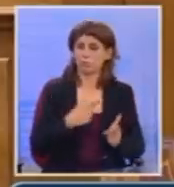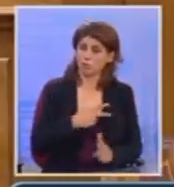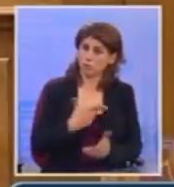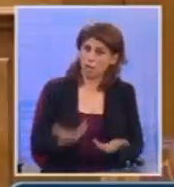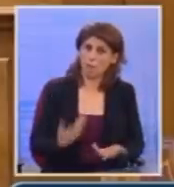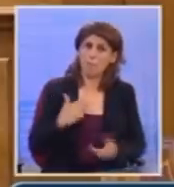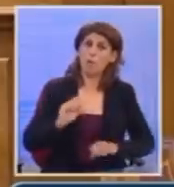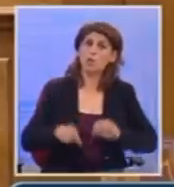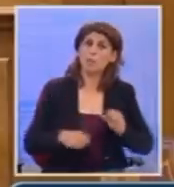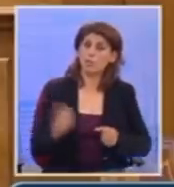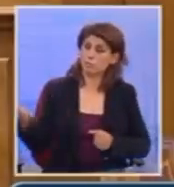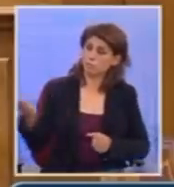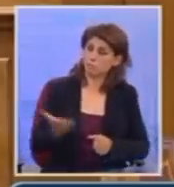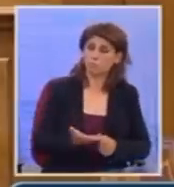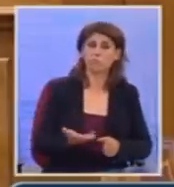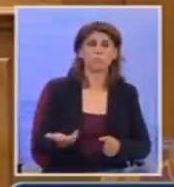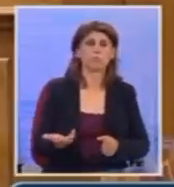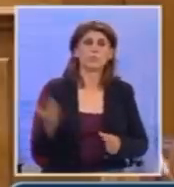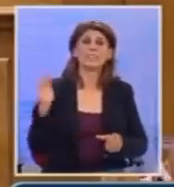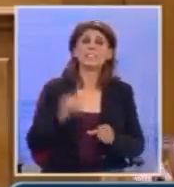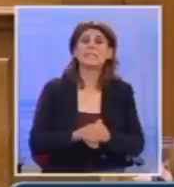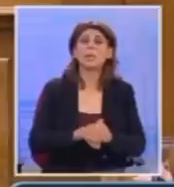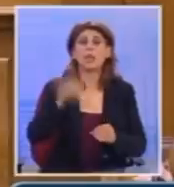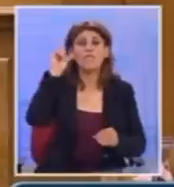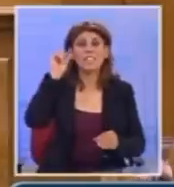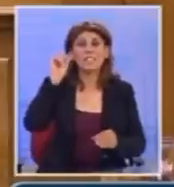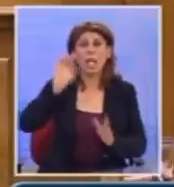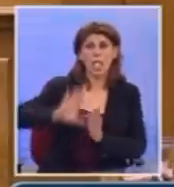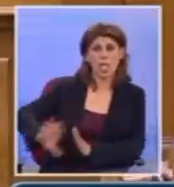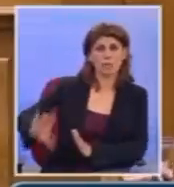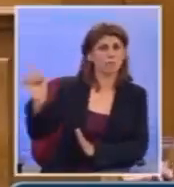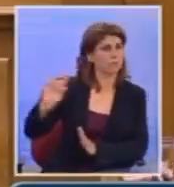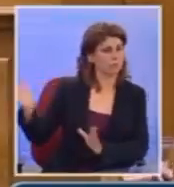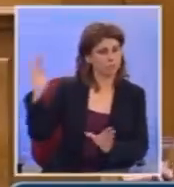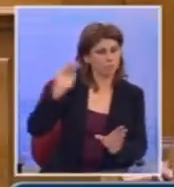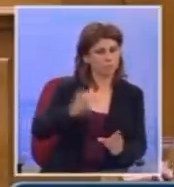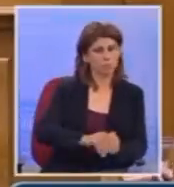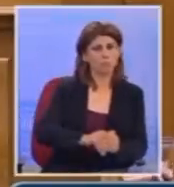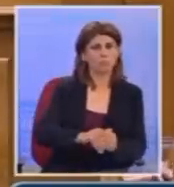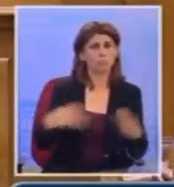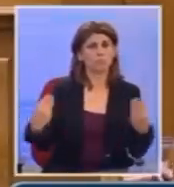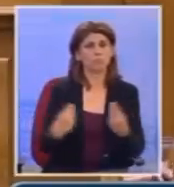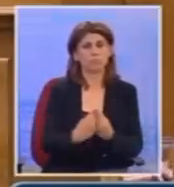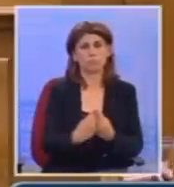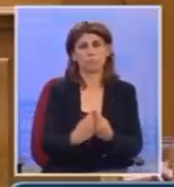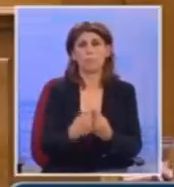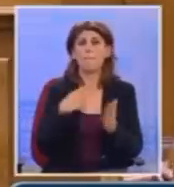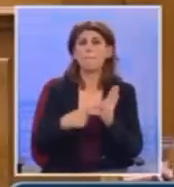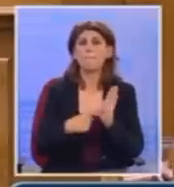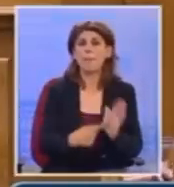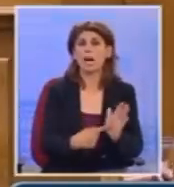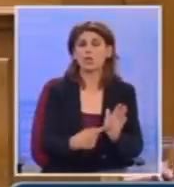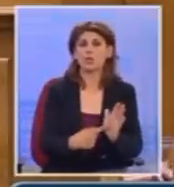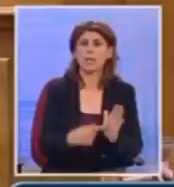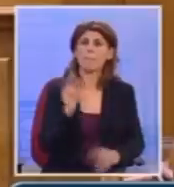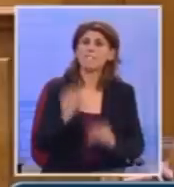προσπαθούμε να φέρουμε τη συμμετοχή τους σε συνάρτηση με την παρουσία τους